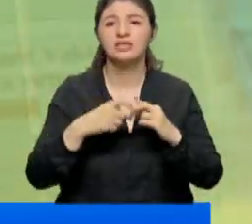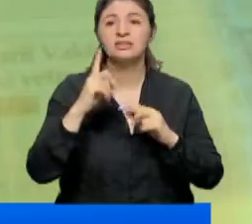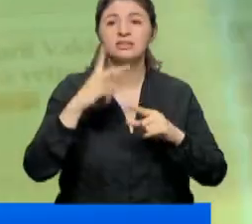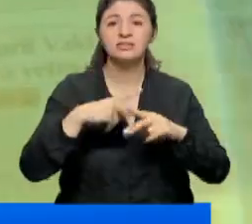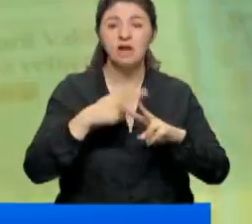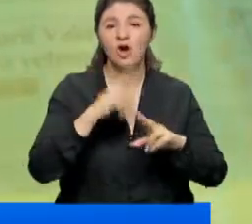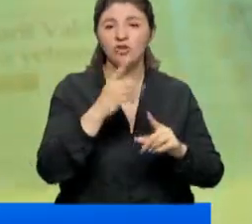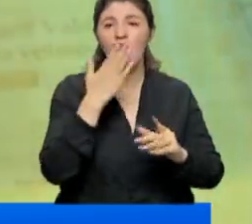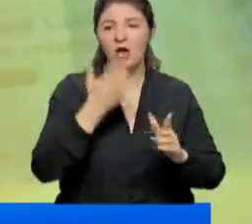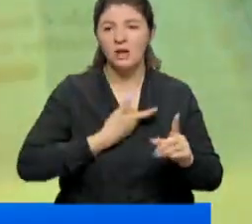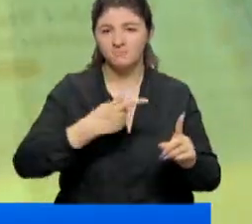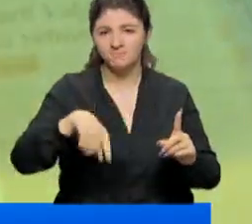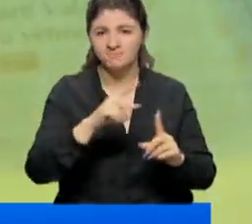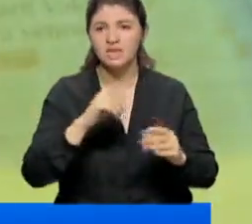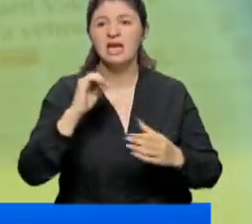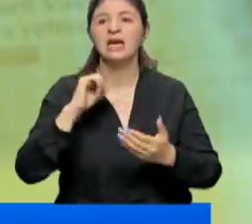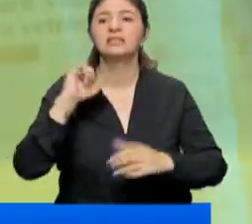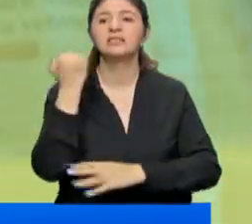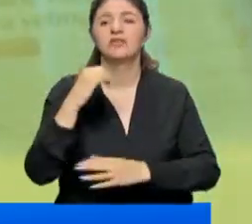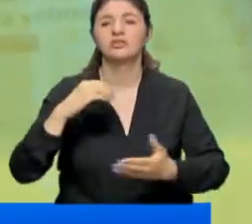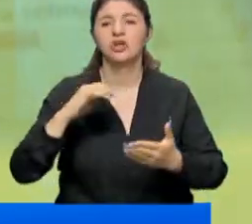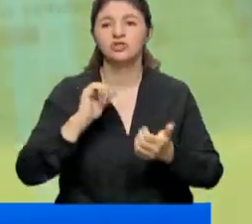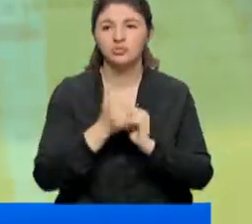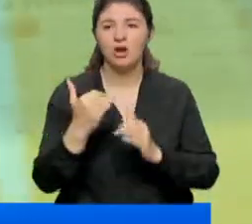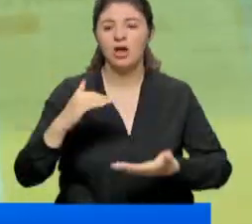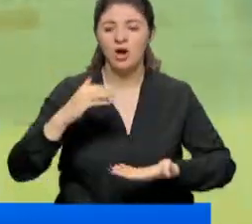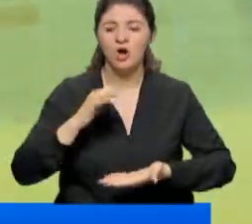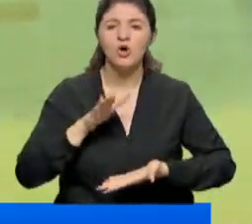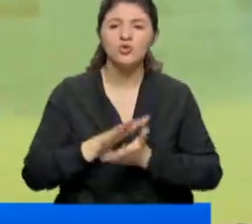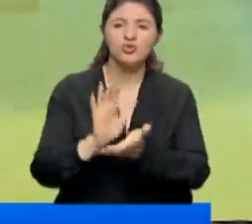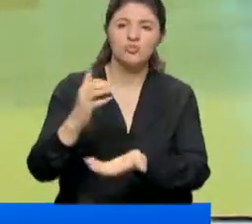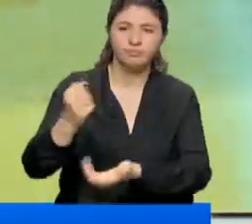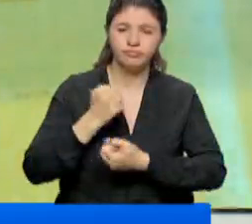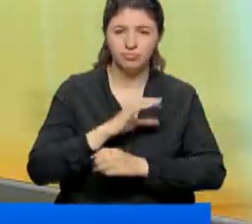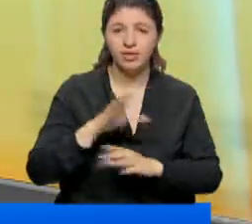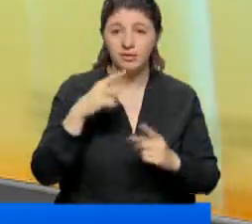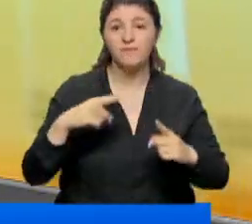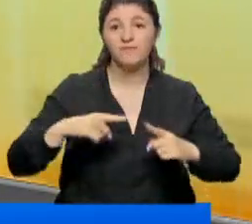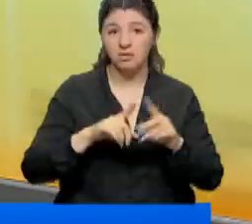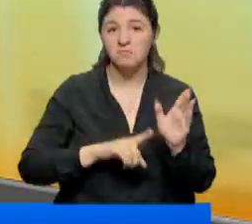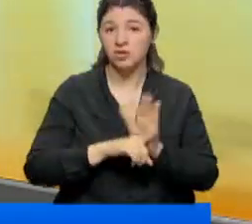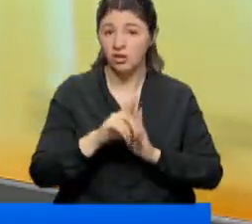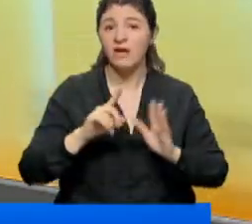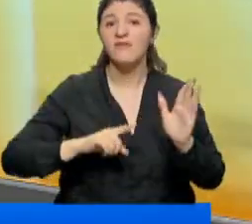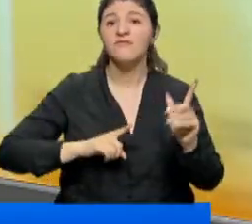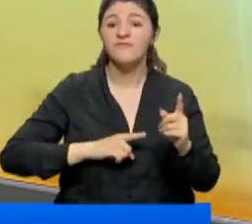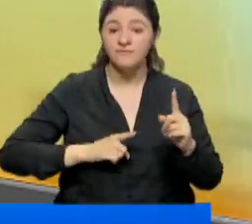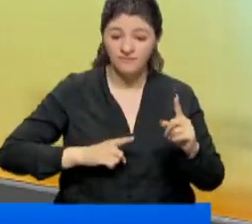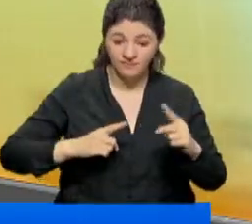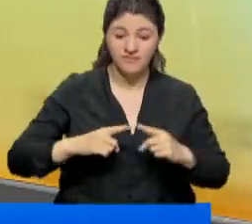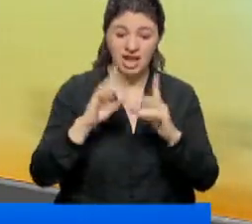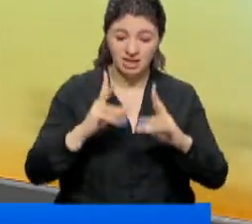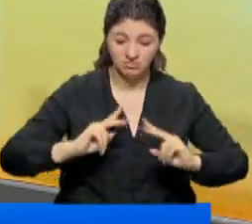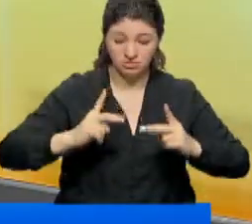Çalımbay ve öğrencileri Sivasspor'a kupayı kazandırdı larp abi Kayserispor'un da finalde ki başarısını finale kadar giden